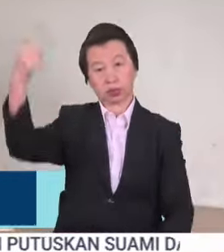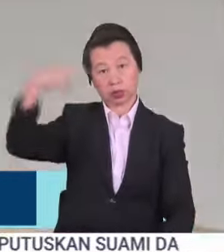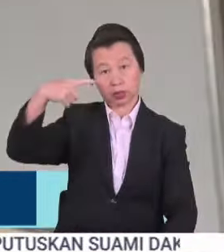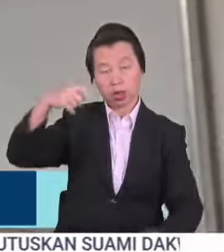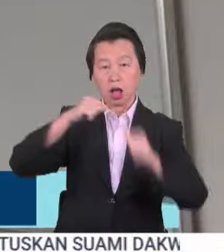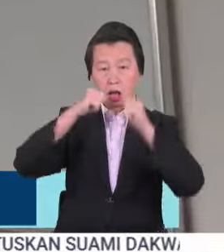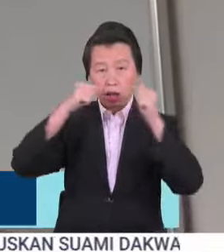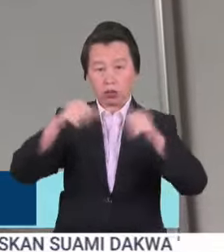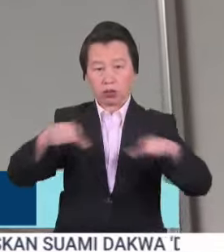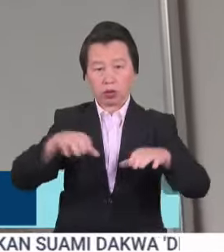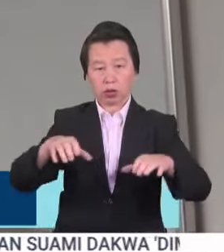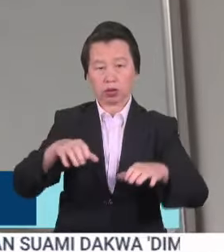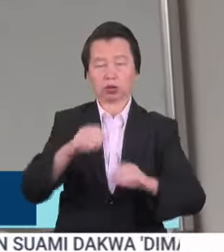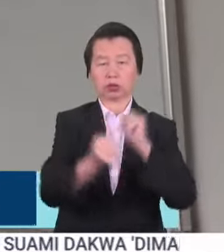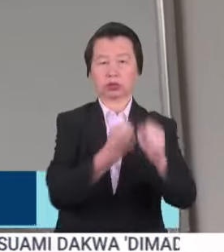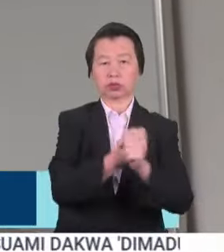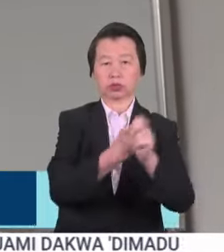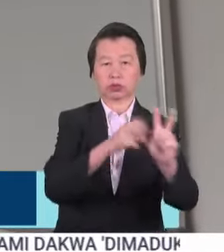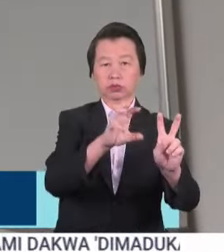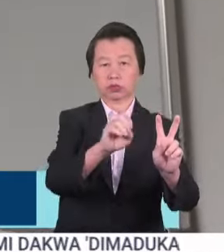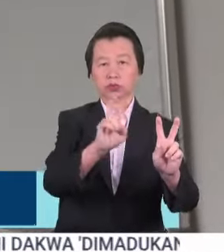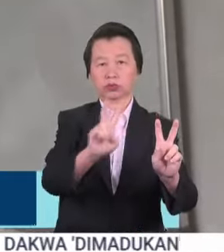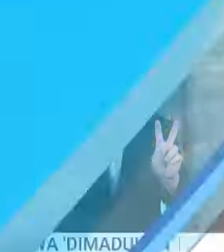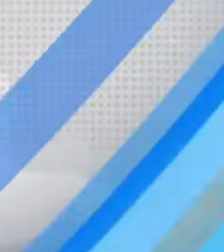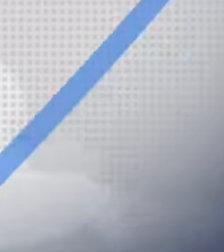awam dilaksanakan pada 2025.